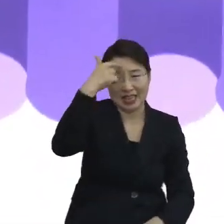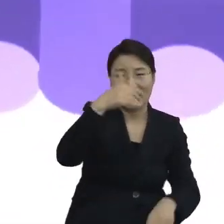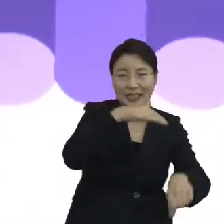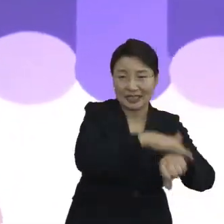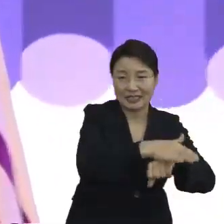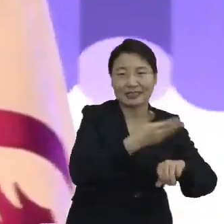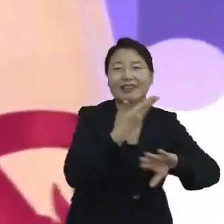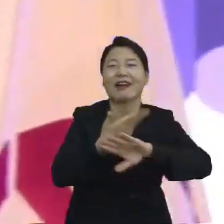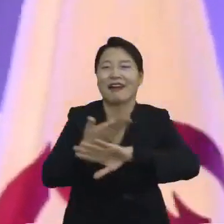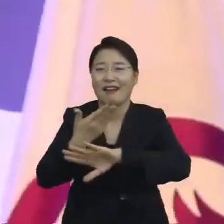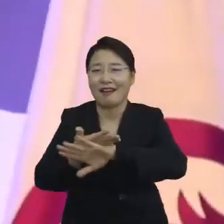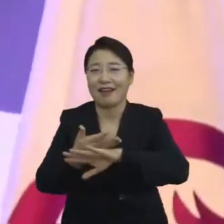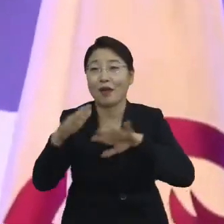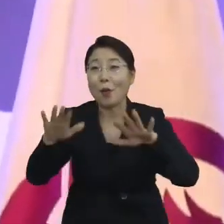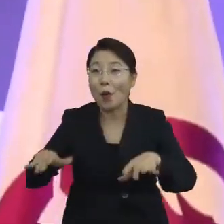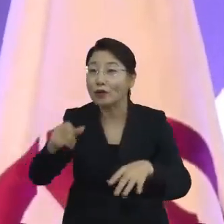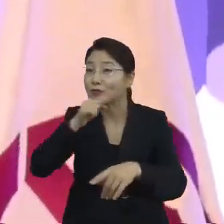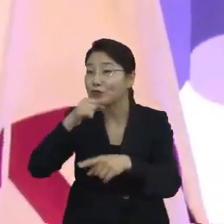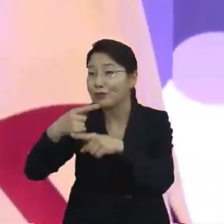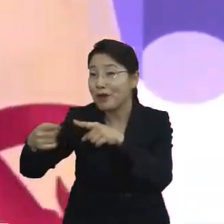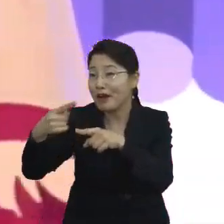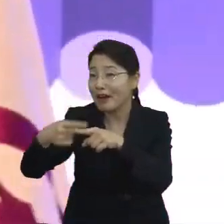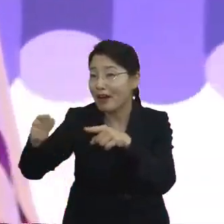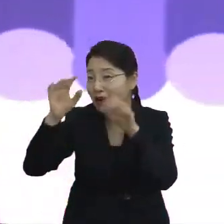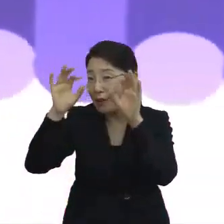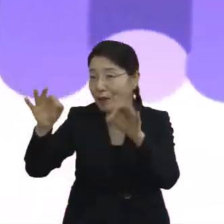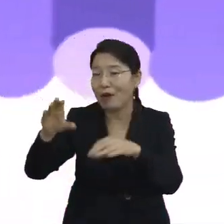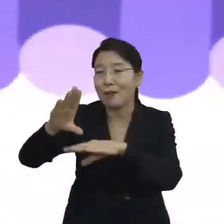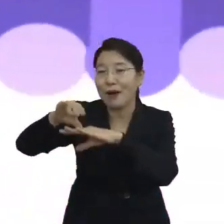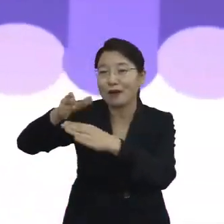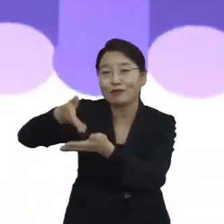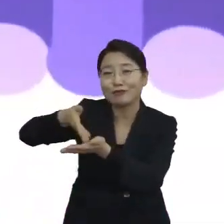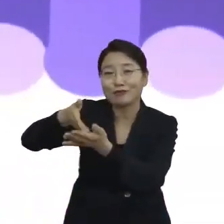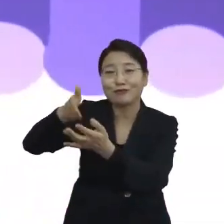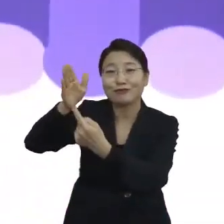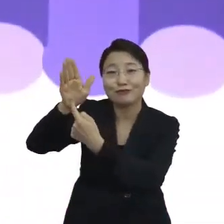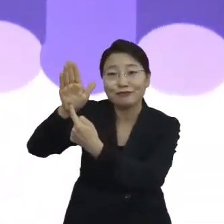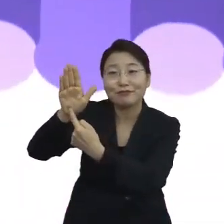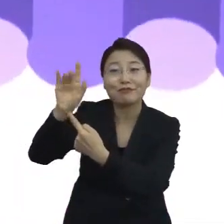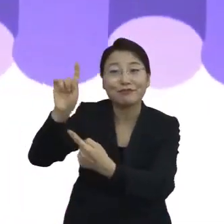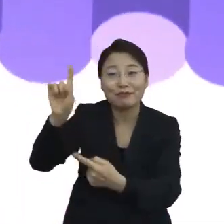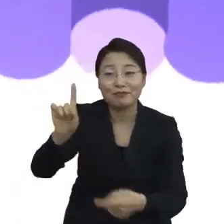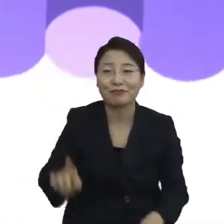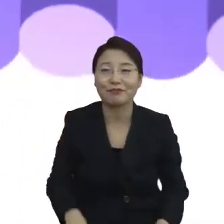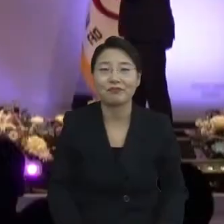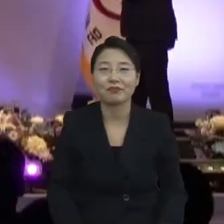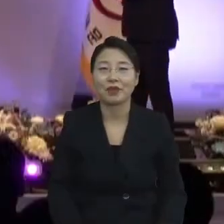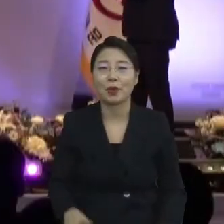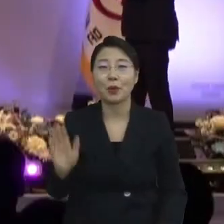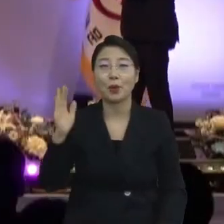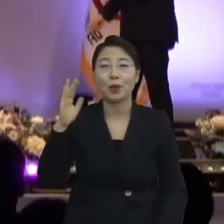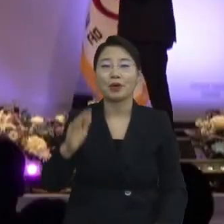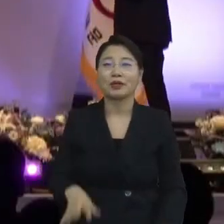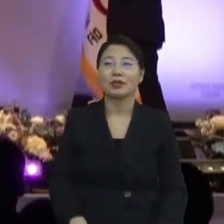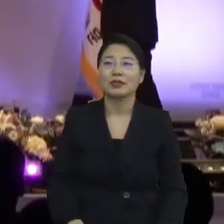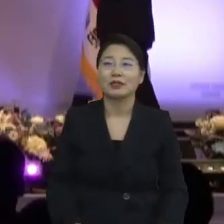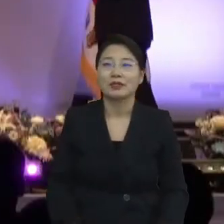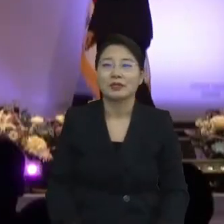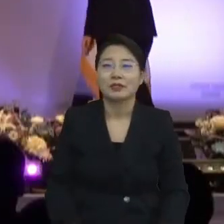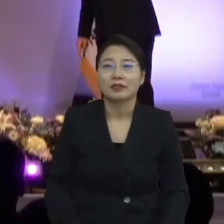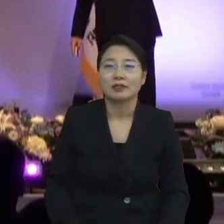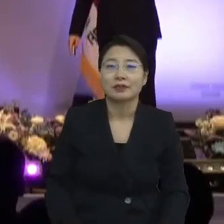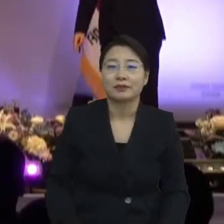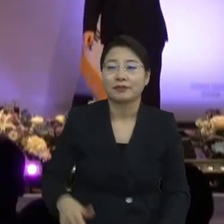해서 최근에 평가를 받아봤는데, 이제 언론에서 이렇게 평가를 하기 시작했는데, 최근에 그 노벨상